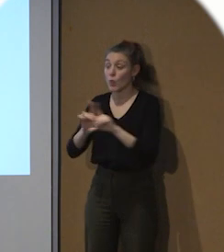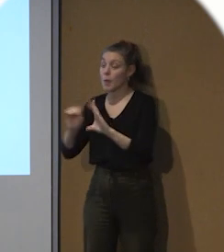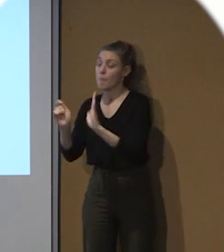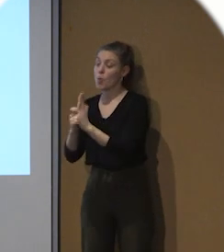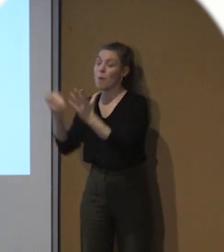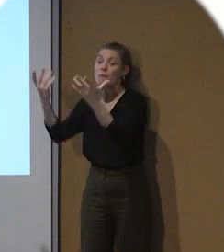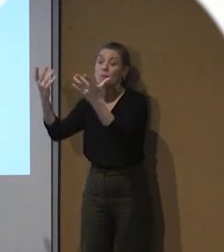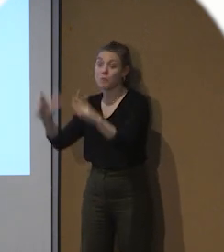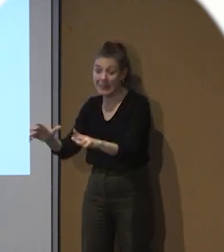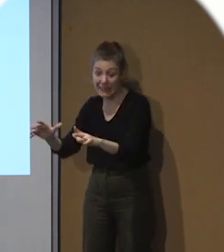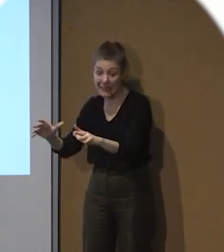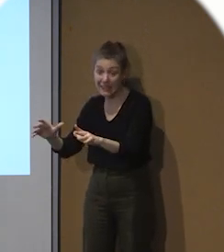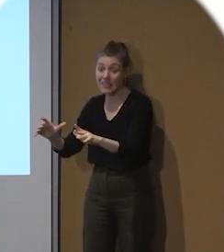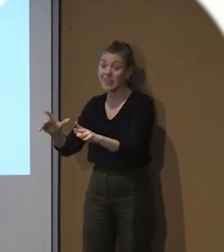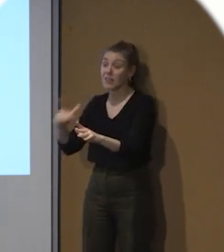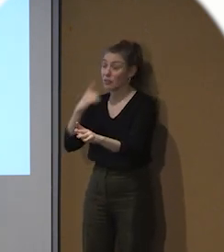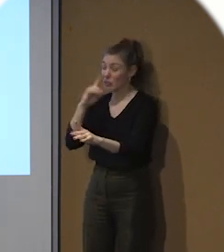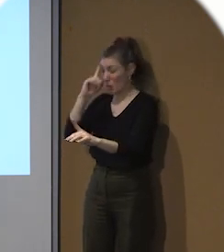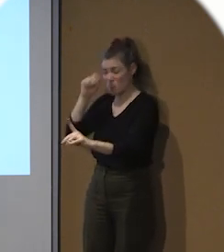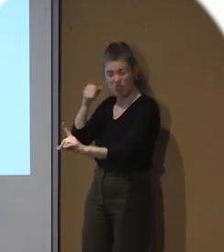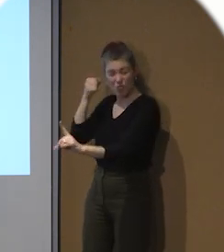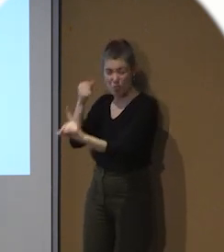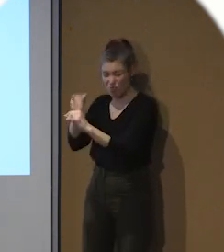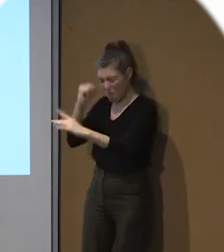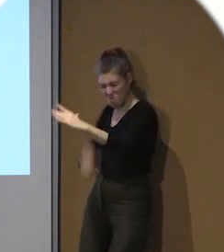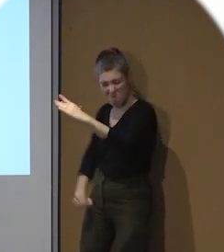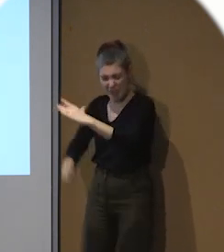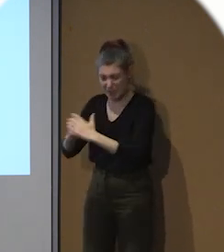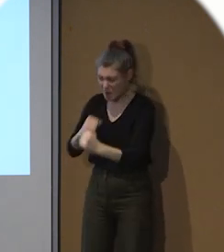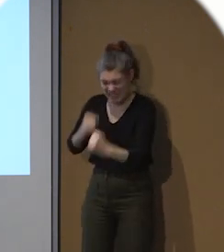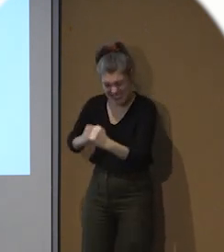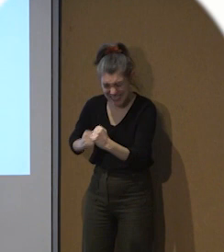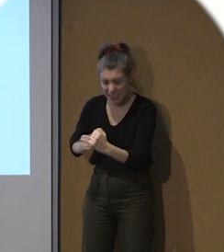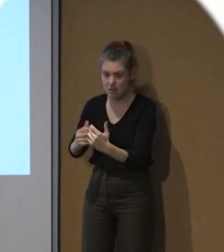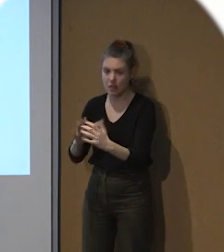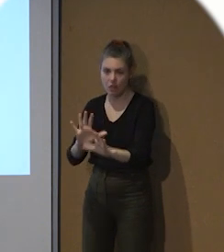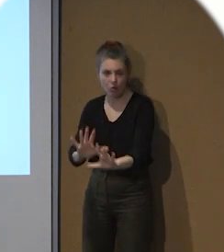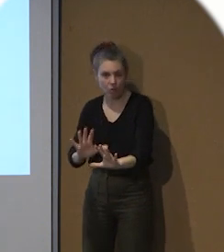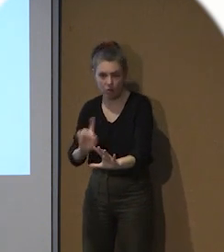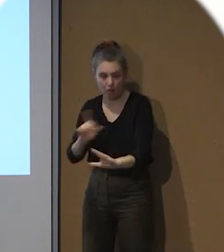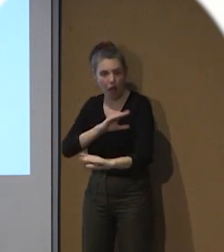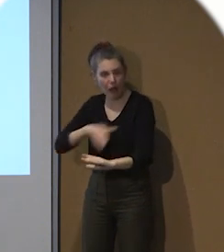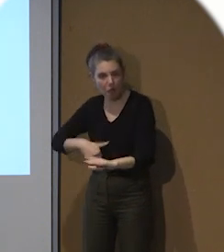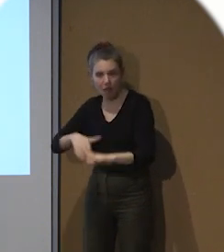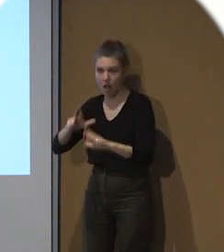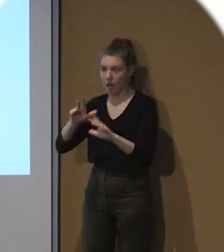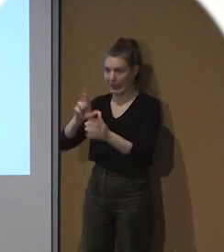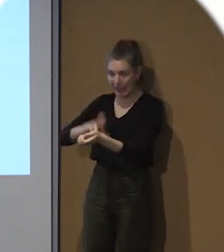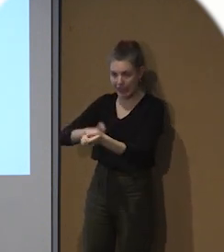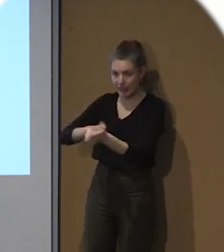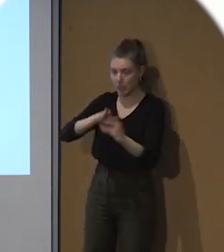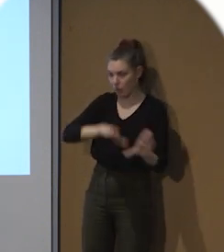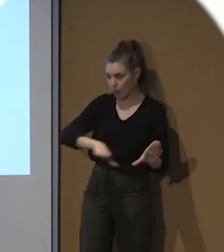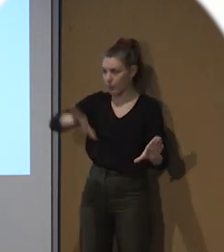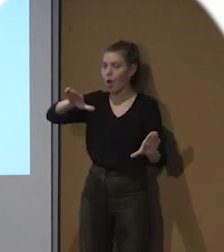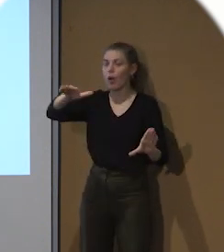question d'aller faire un sprint en terminant son footing, par exemple. Le changement de rythme, il faut essayer d'être régulier